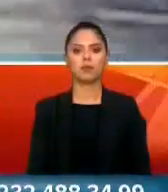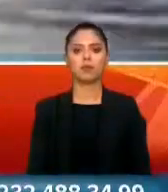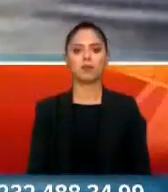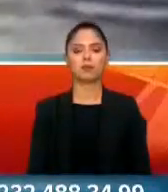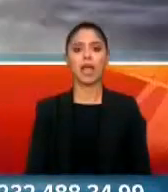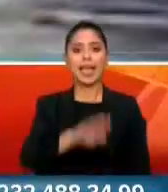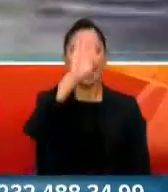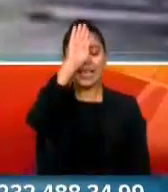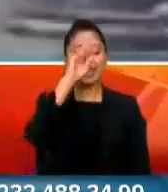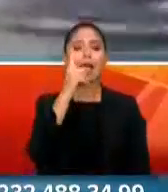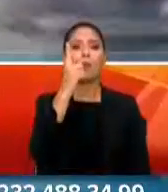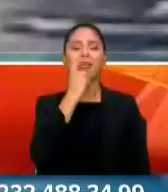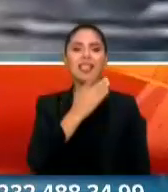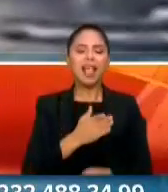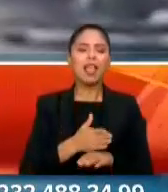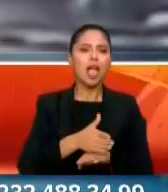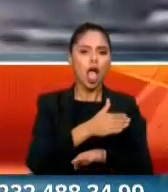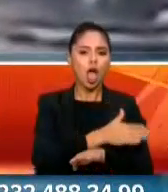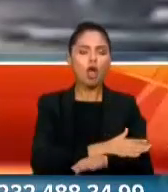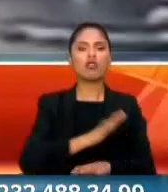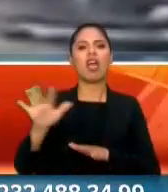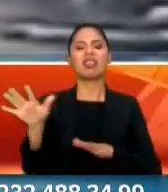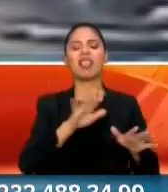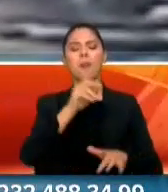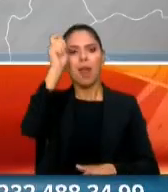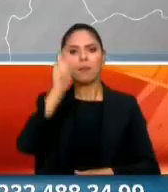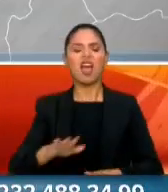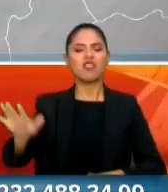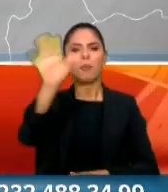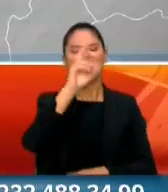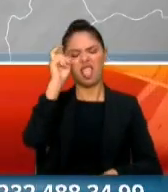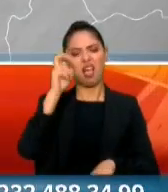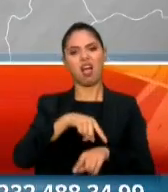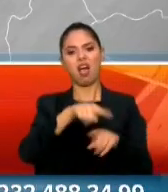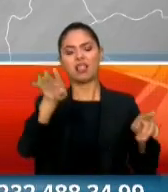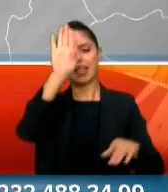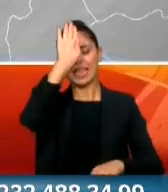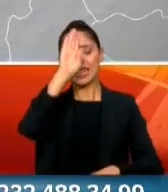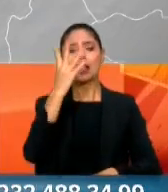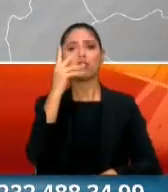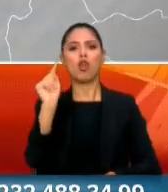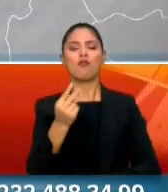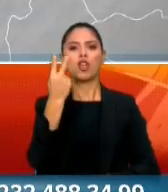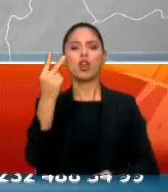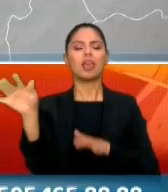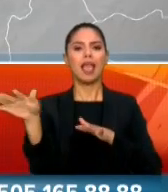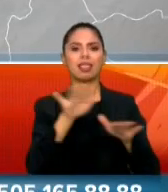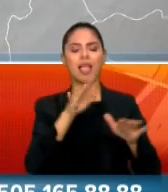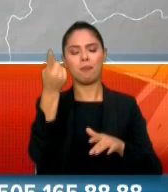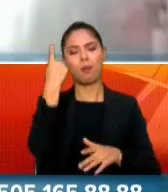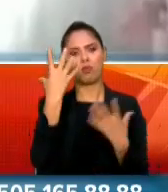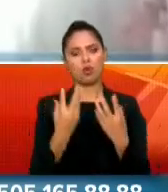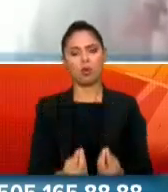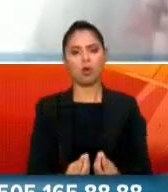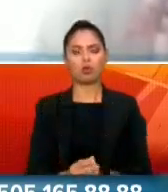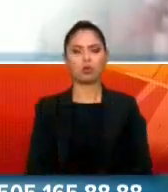yaklaşıyoruz yani Istanbul bir yılın ardından deprem gerçeğiyle bir kez daha yüzleşti Megakent Bu kez 4,2 şiddetiyle